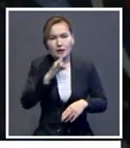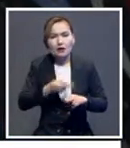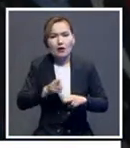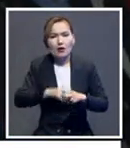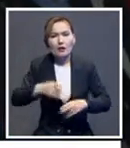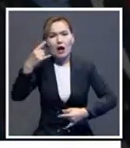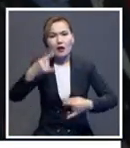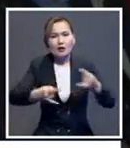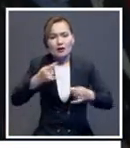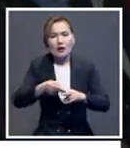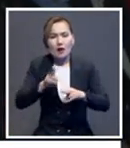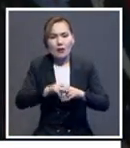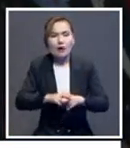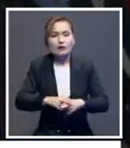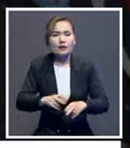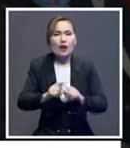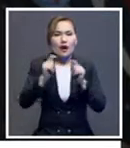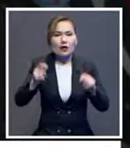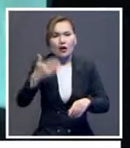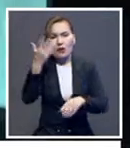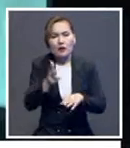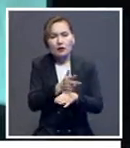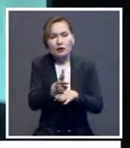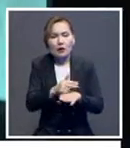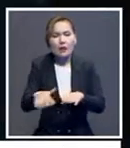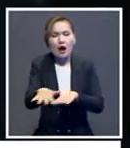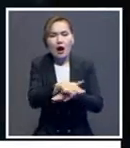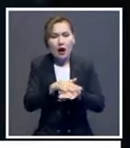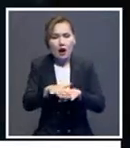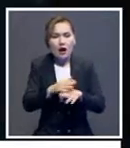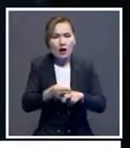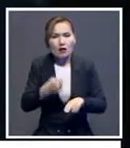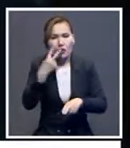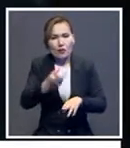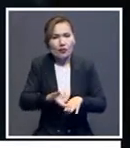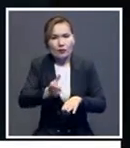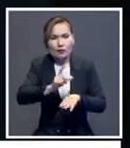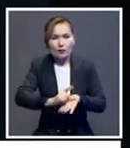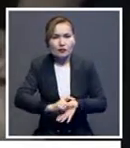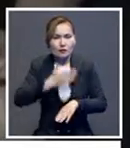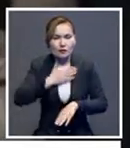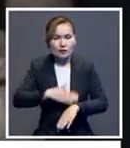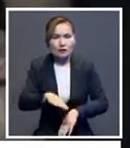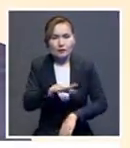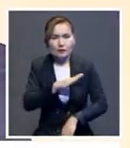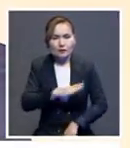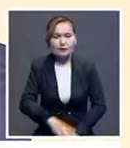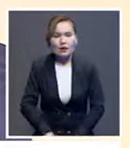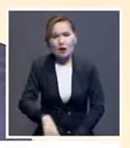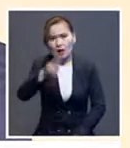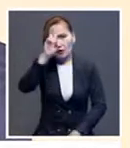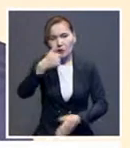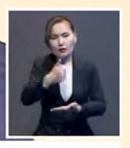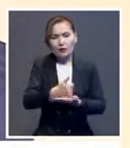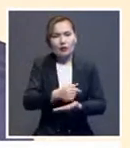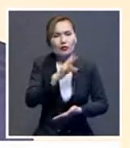Қазақстан телерадиокорпорациясы тарапынан жасалған игі бастама халықтың ризашылығына бөленіп отыр. Елбасымыз Нұрсұлтан Әбішұлы